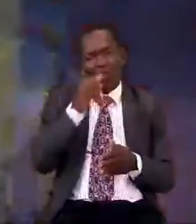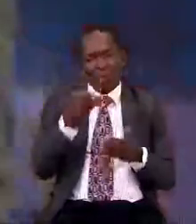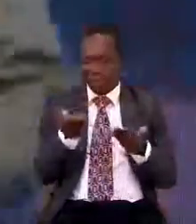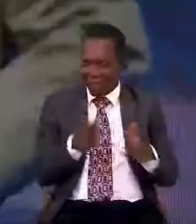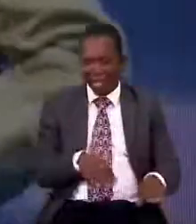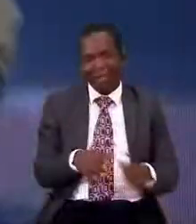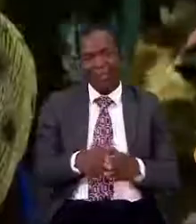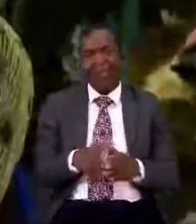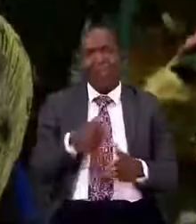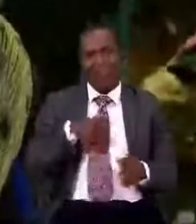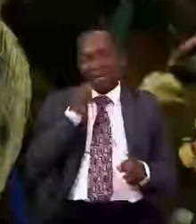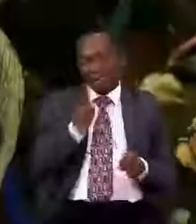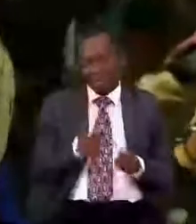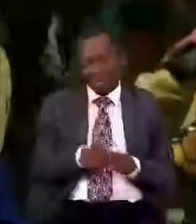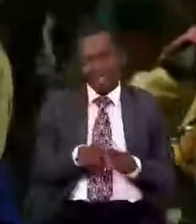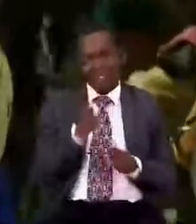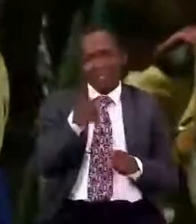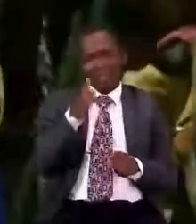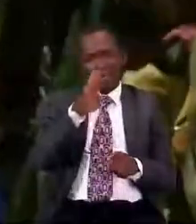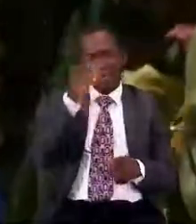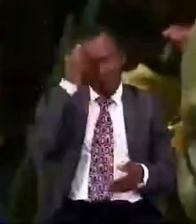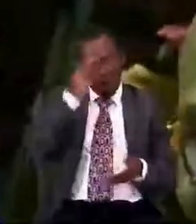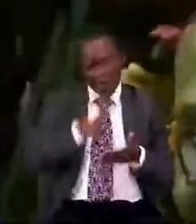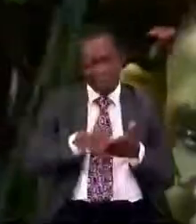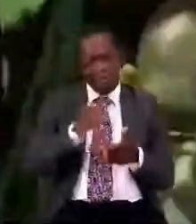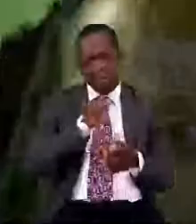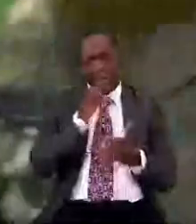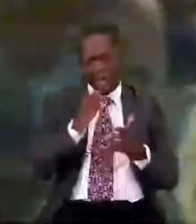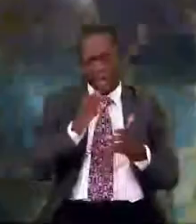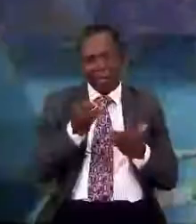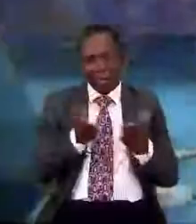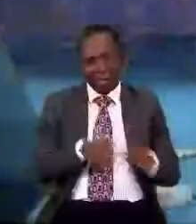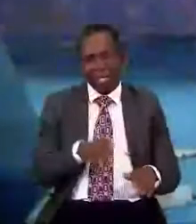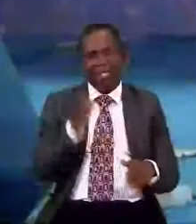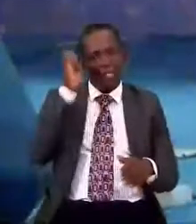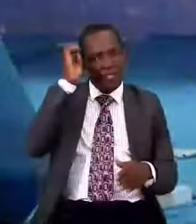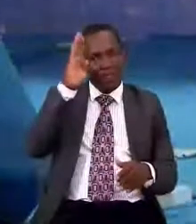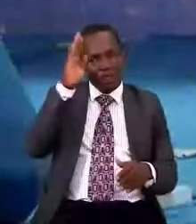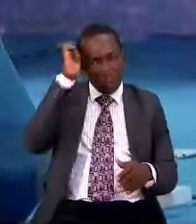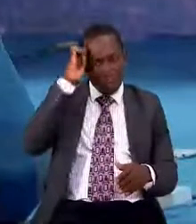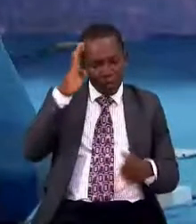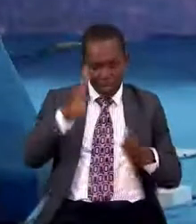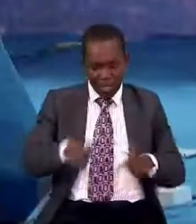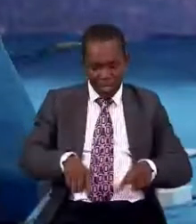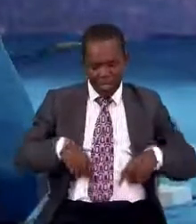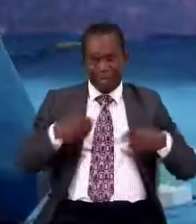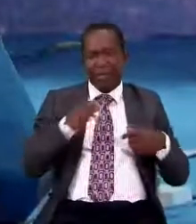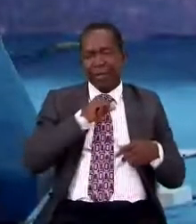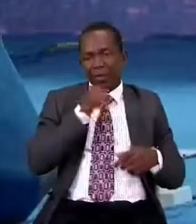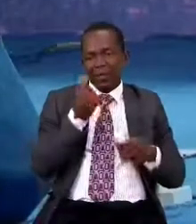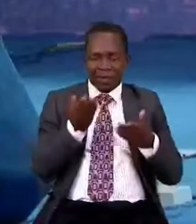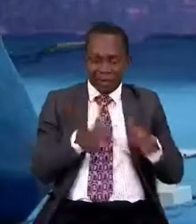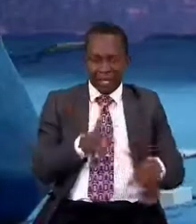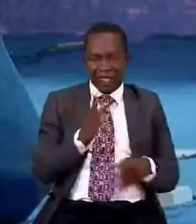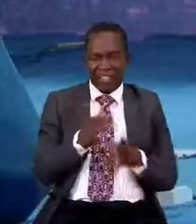vivre, il ne mourra pas. Parce que nous avons le nom prédominant qui